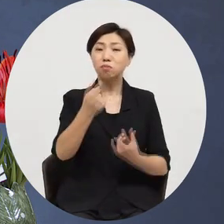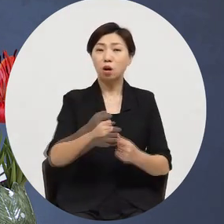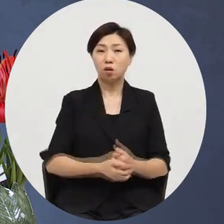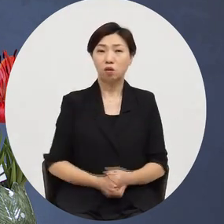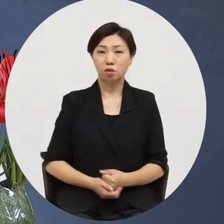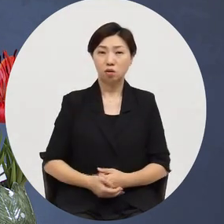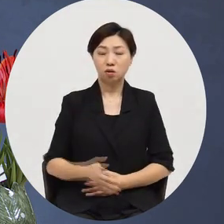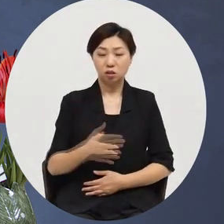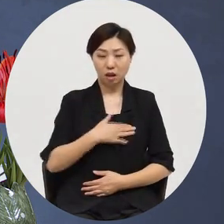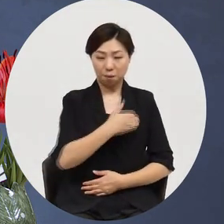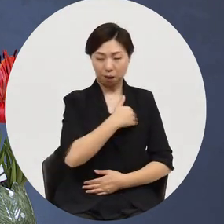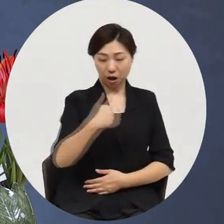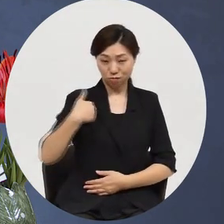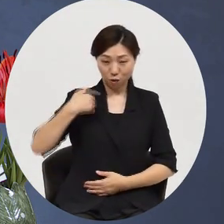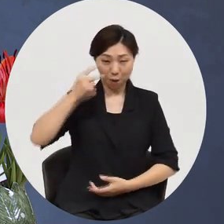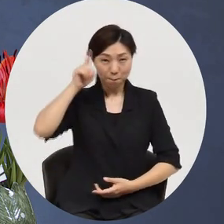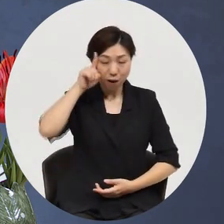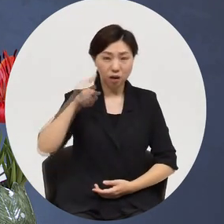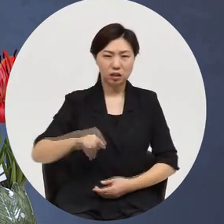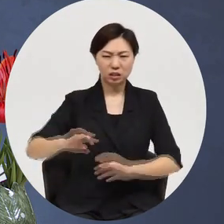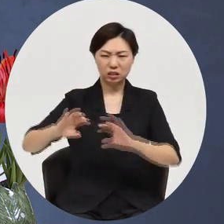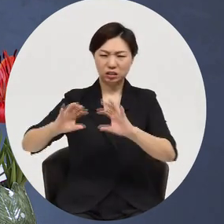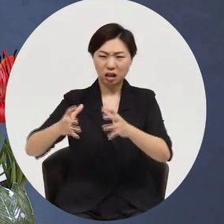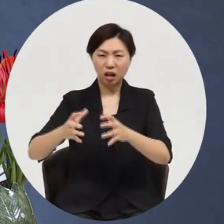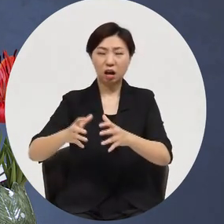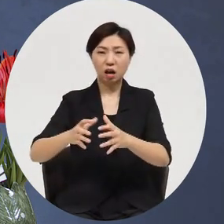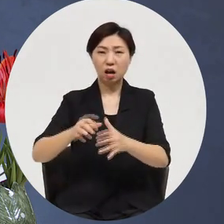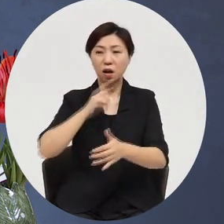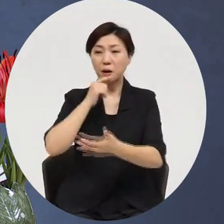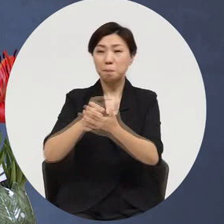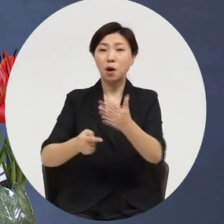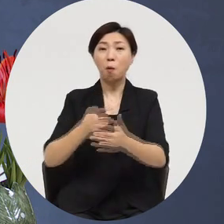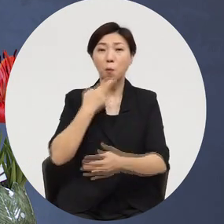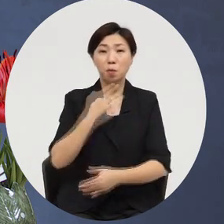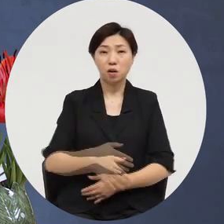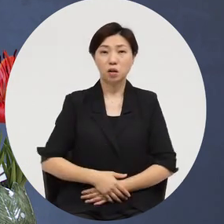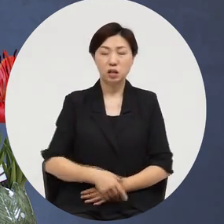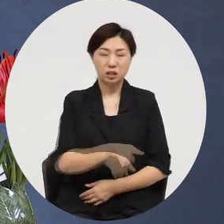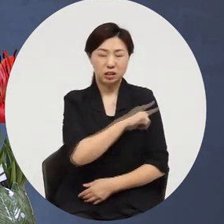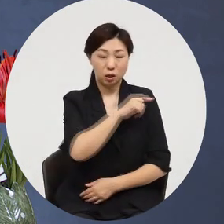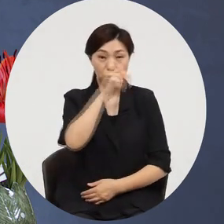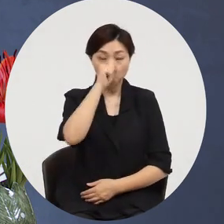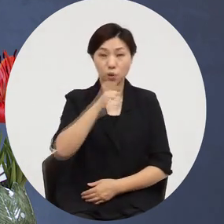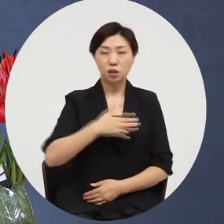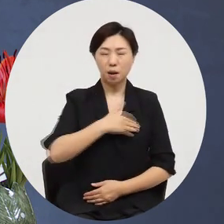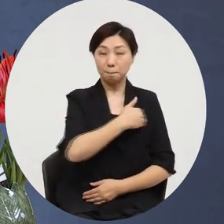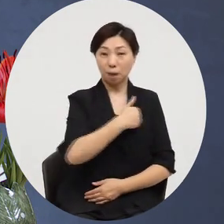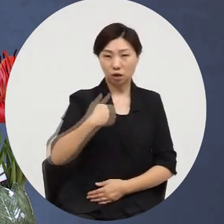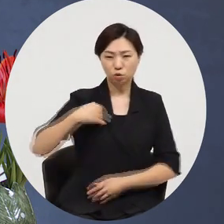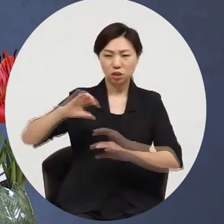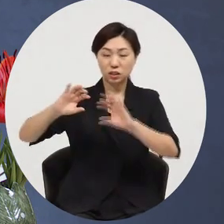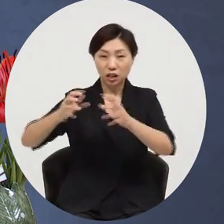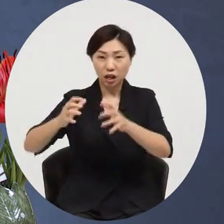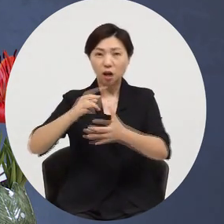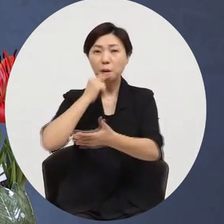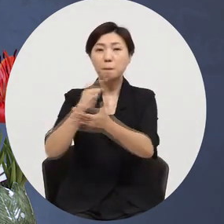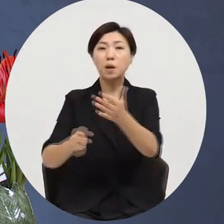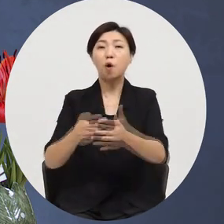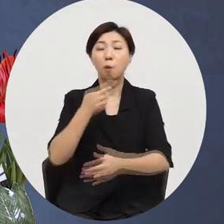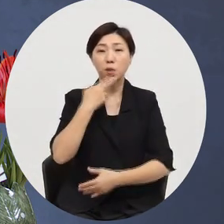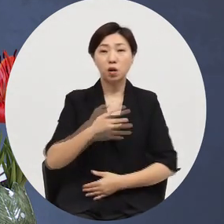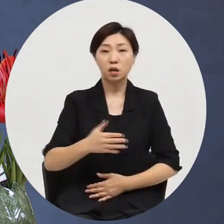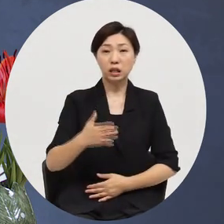당연히 나도 만족하고 세상에도 세상 해가 안 되는 일을 하면 돼. 제일 좋은 건 나는 만족하고 세상에는 해가 안 되는 일. 조금